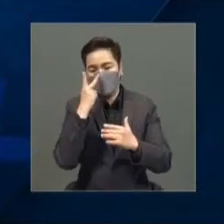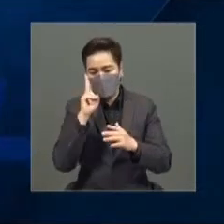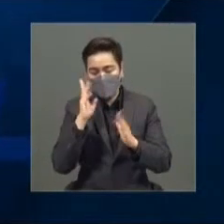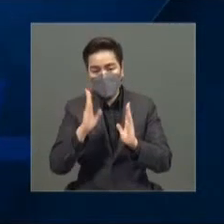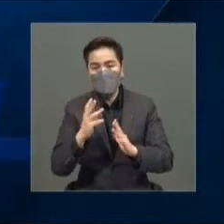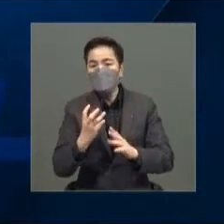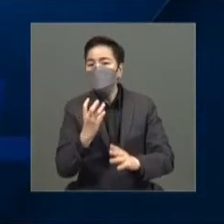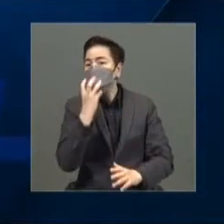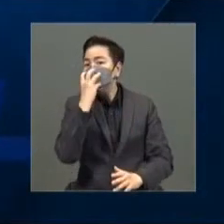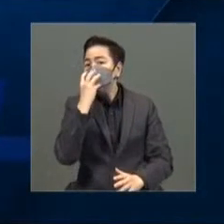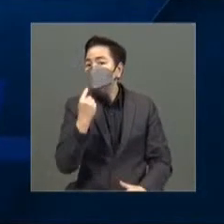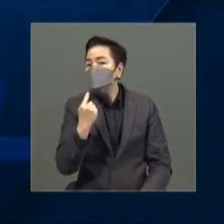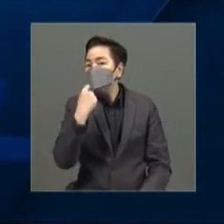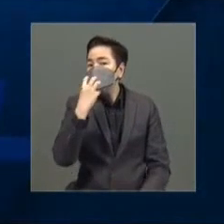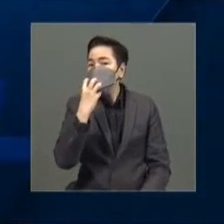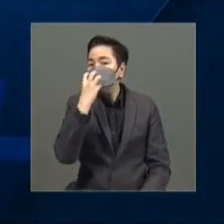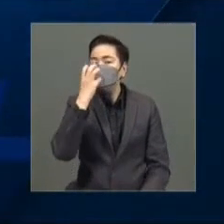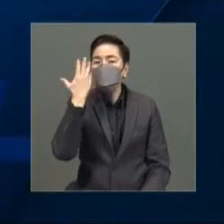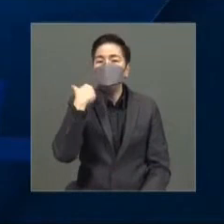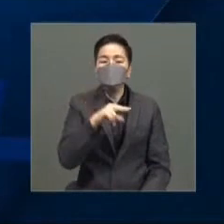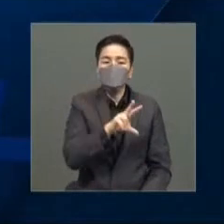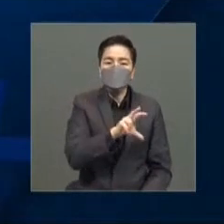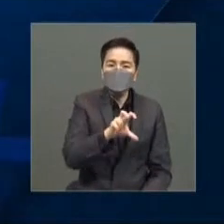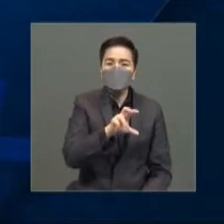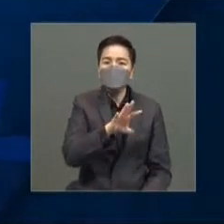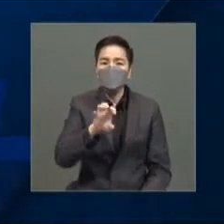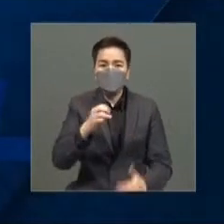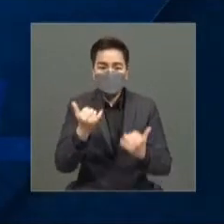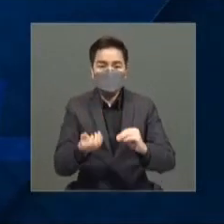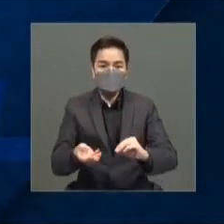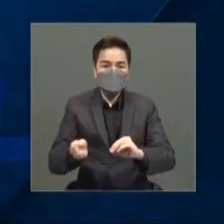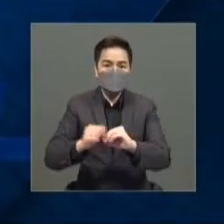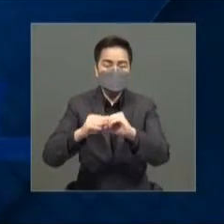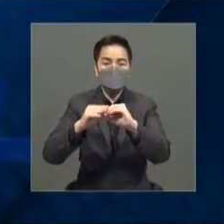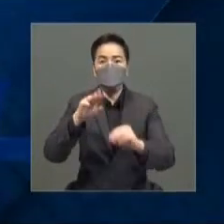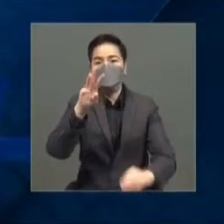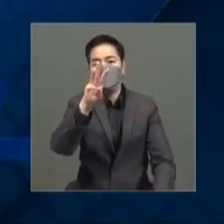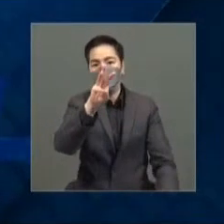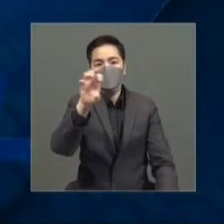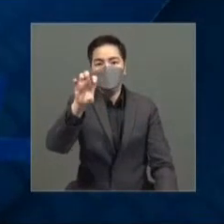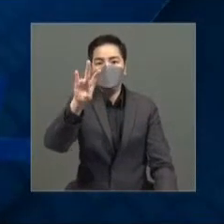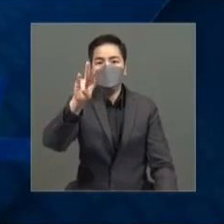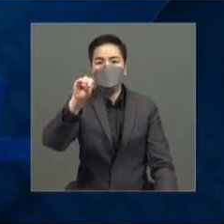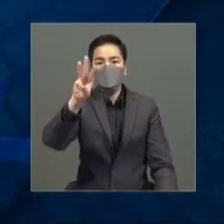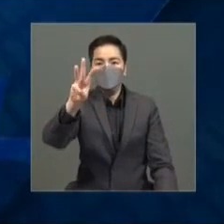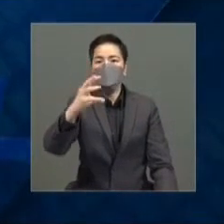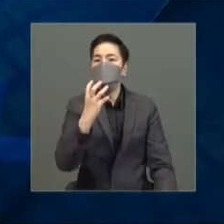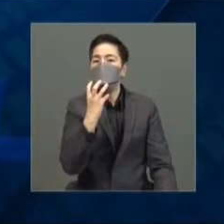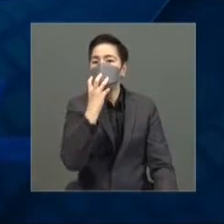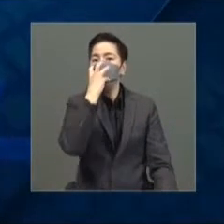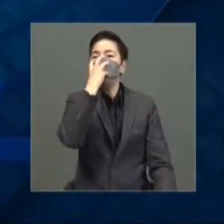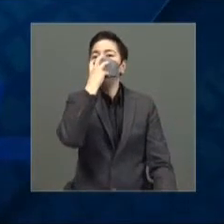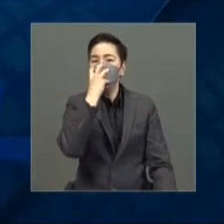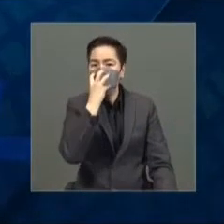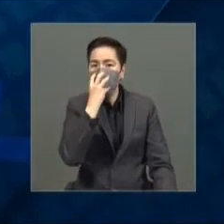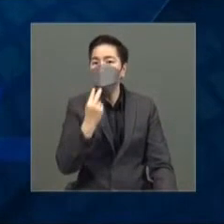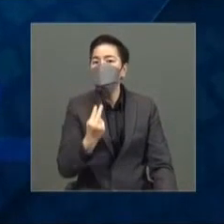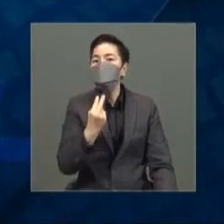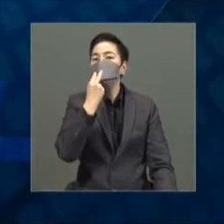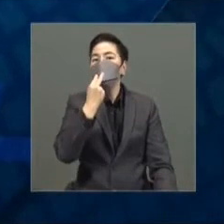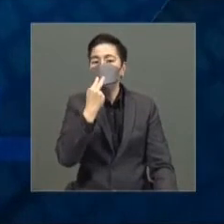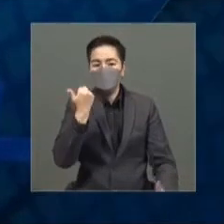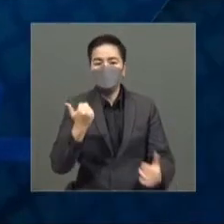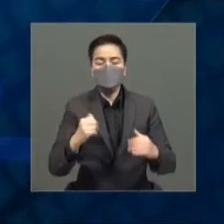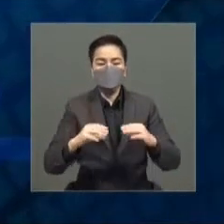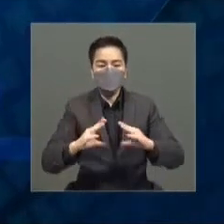ใช้เครื่องช่วยหายใจจาก 3-400 ตอนนี้จะเห็นตัวเลข676ของวันนี้นะคะโดยที่